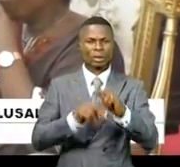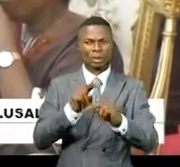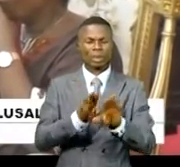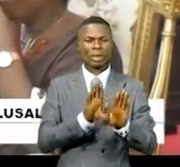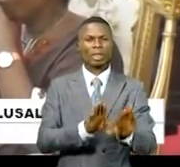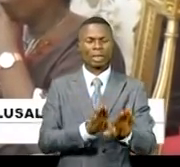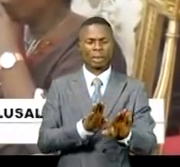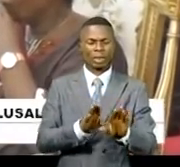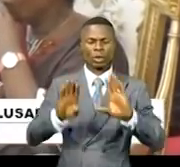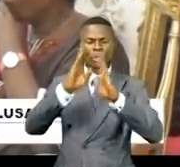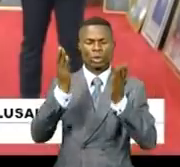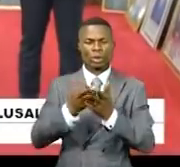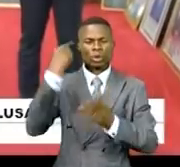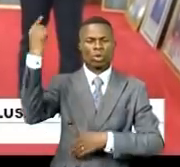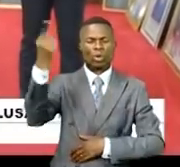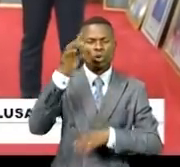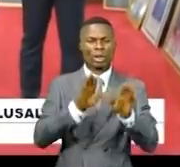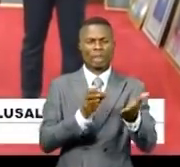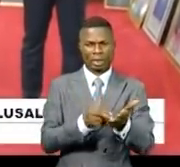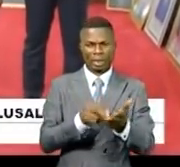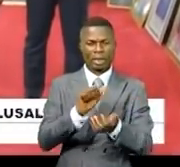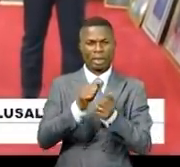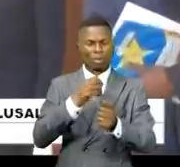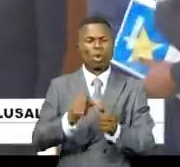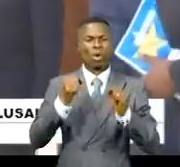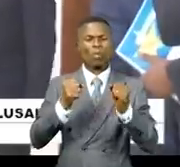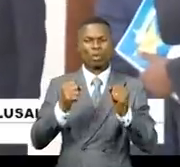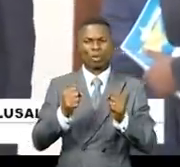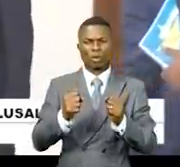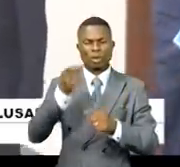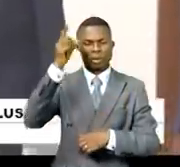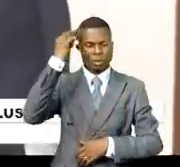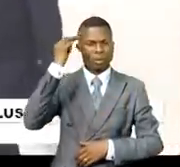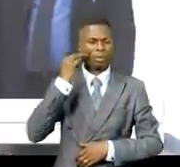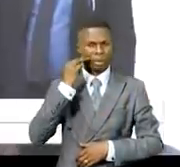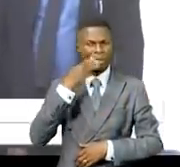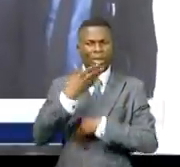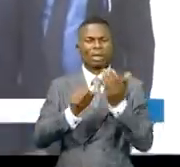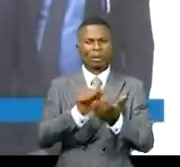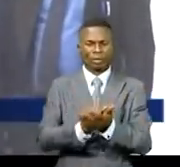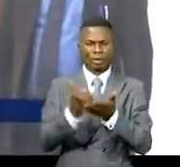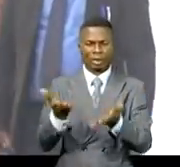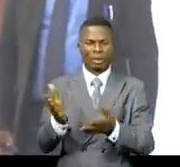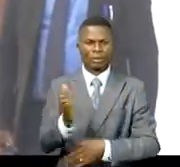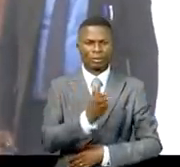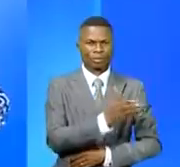de l'opinion nationale et internationale sur l'effectivité du pouvoir de l'exécutif national n'est que question des